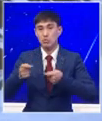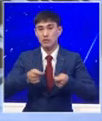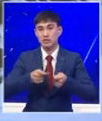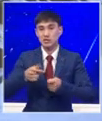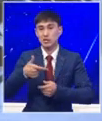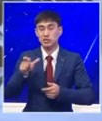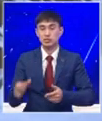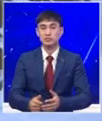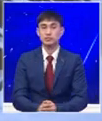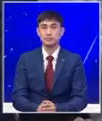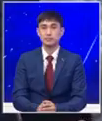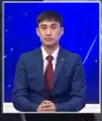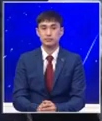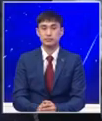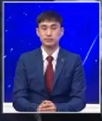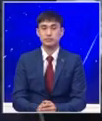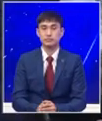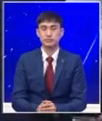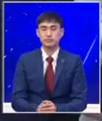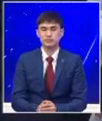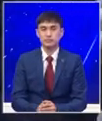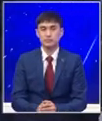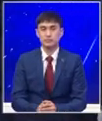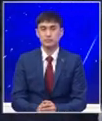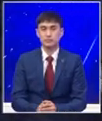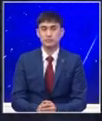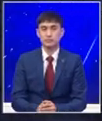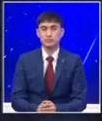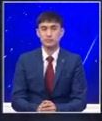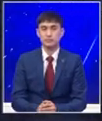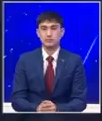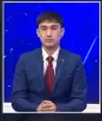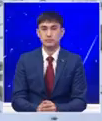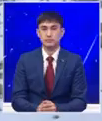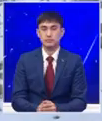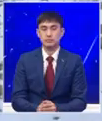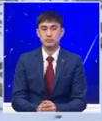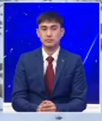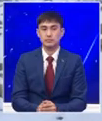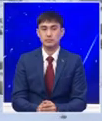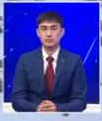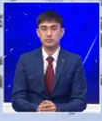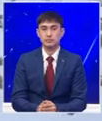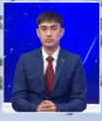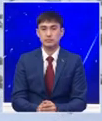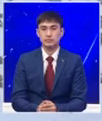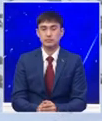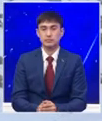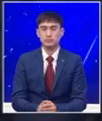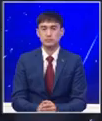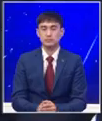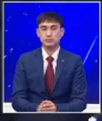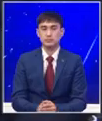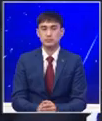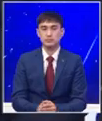для граждан. На лептардың бәрін мен айтып отырғаным осы, Маркович. Мынаны ана подстанциядан бастап, полностью подземный утоп кетеді, на